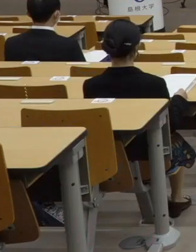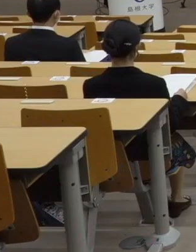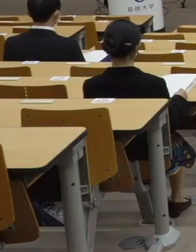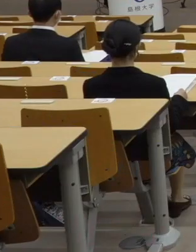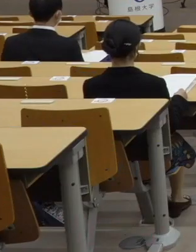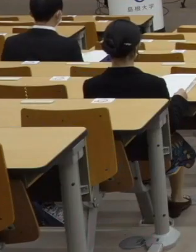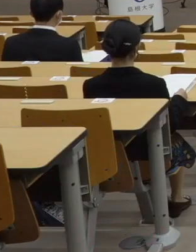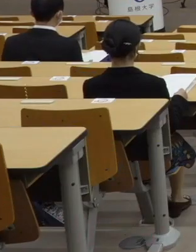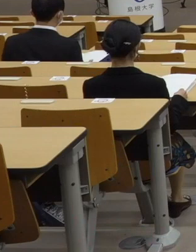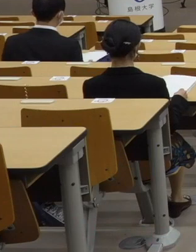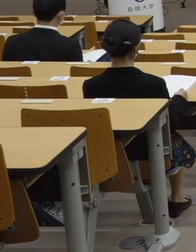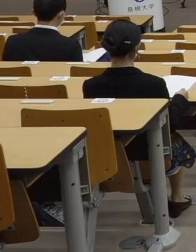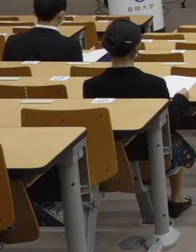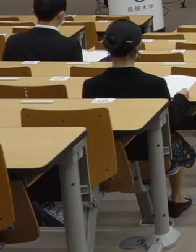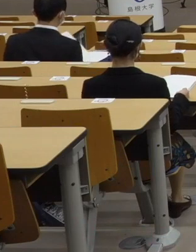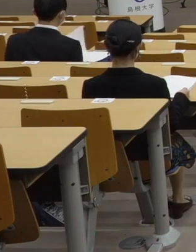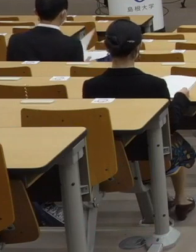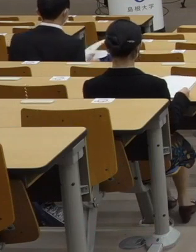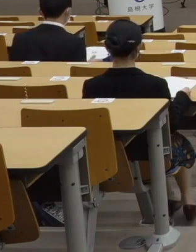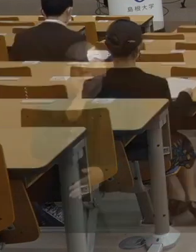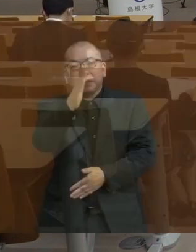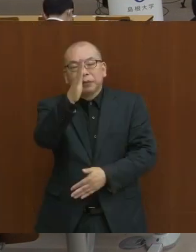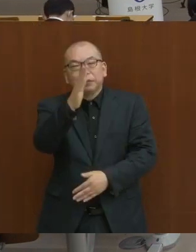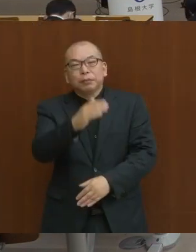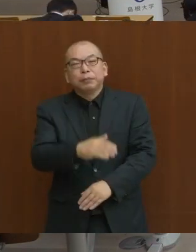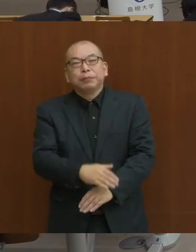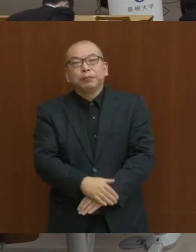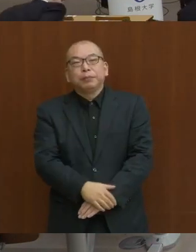一同ご起立願います。